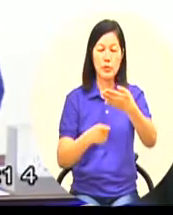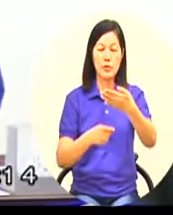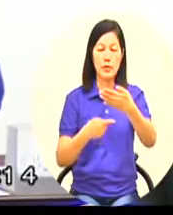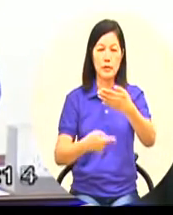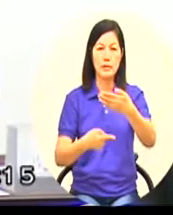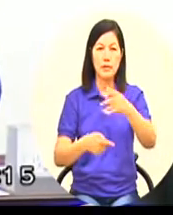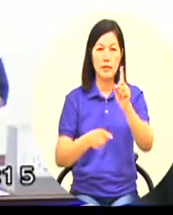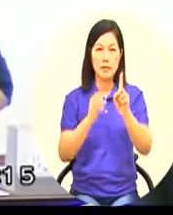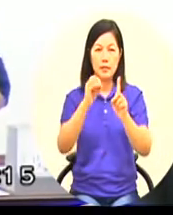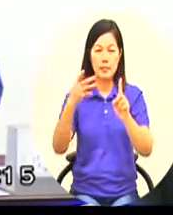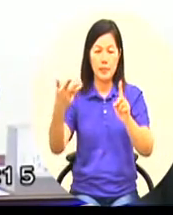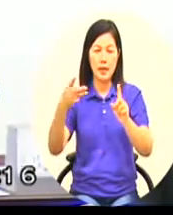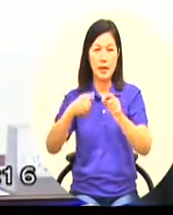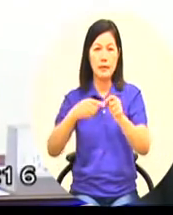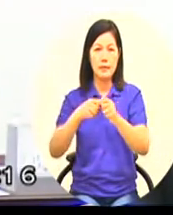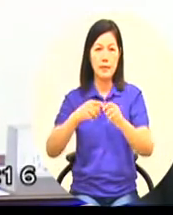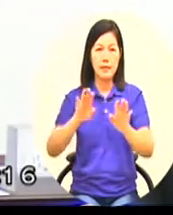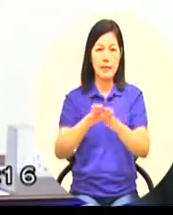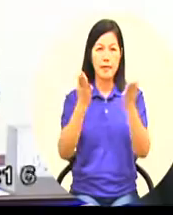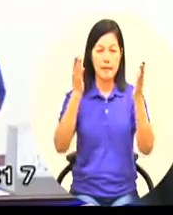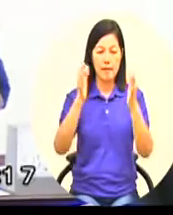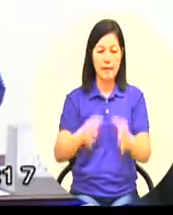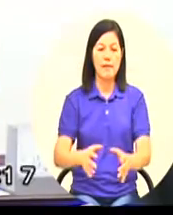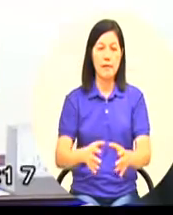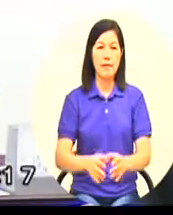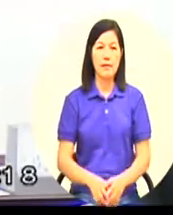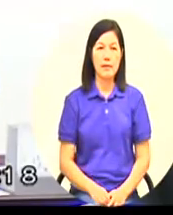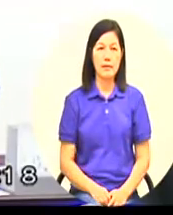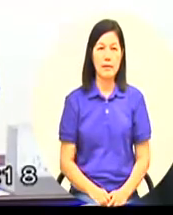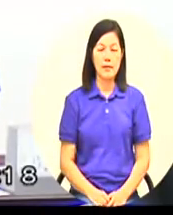开始实施。我想请问你个人的意见，